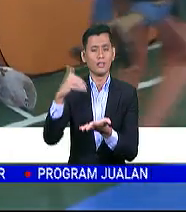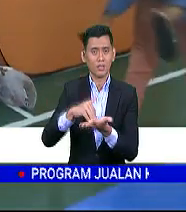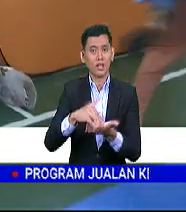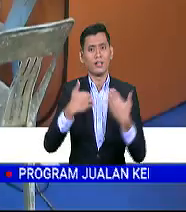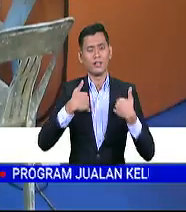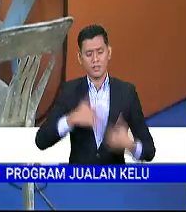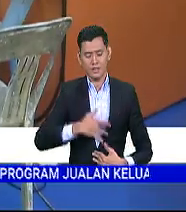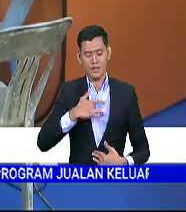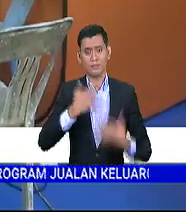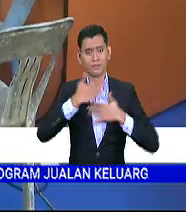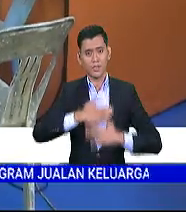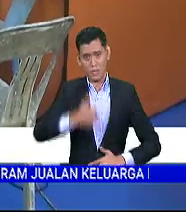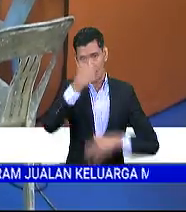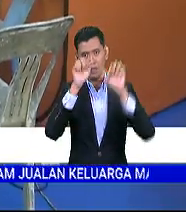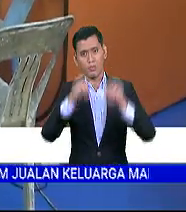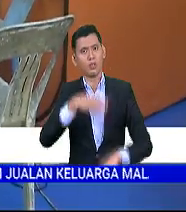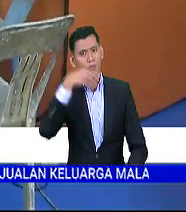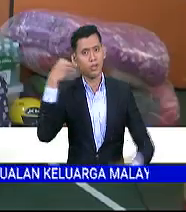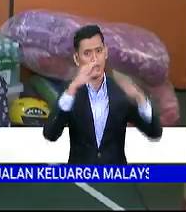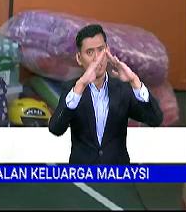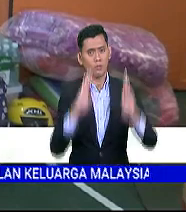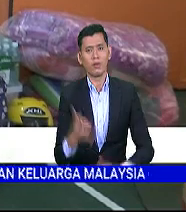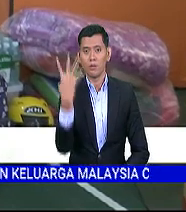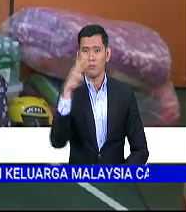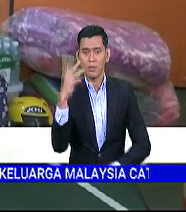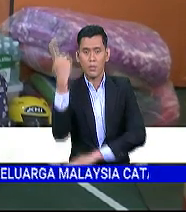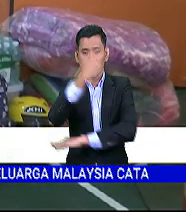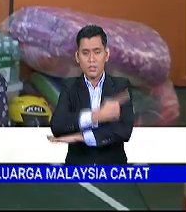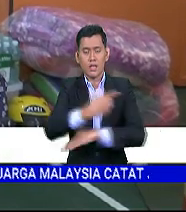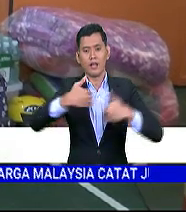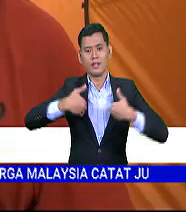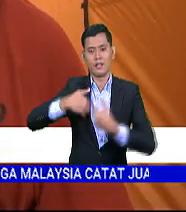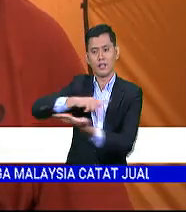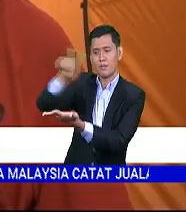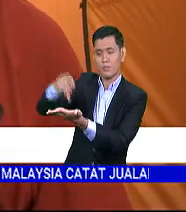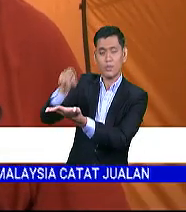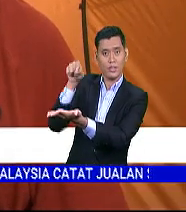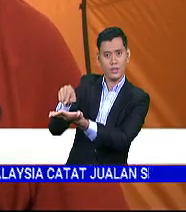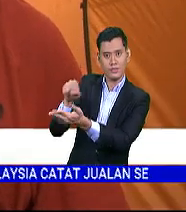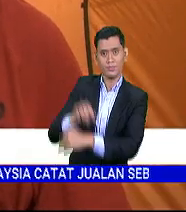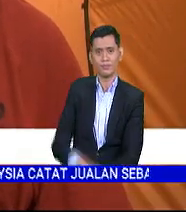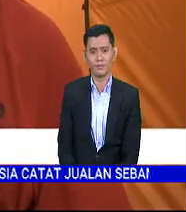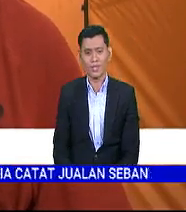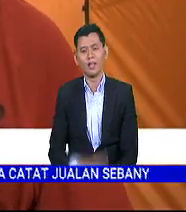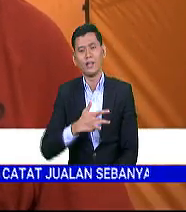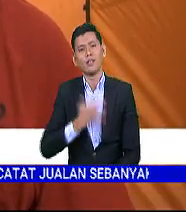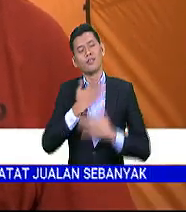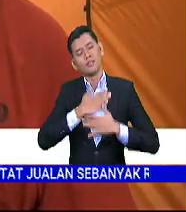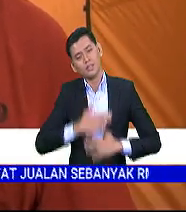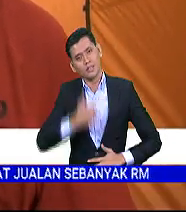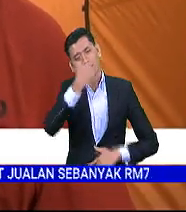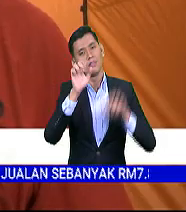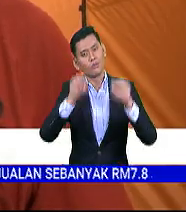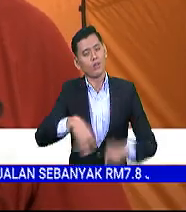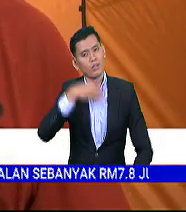kerana dibenarkan pulang ke rumah selepas 4 hari berada di PPS itu. rasa lega lah sebab balik ke rumah, tengok